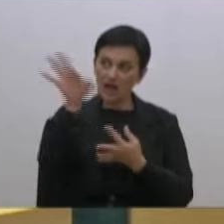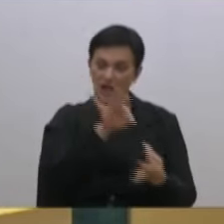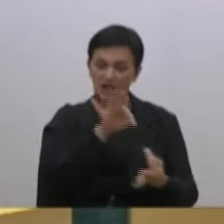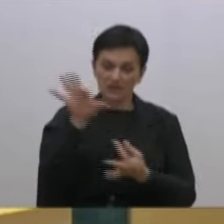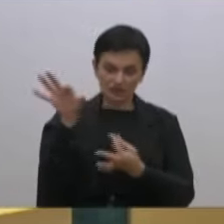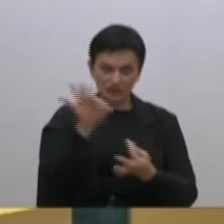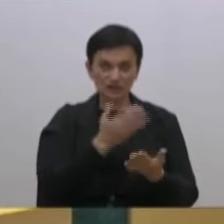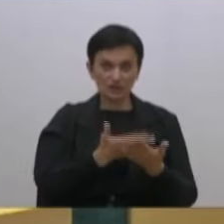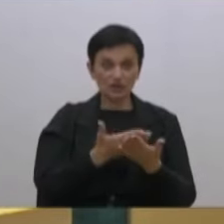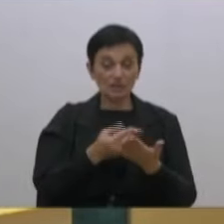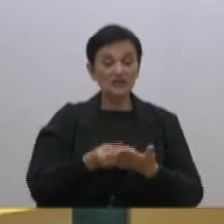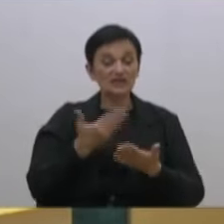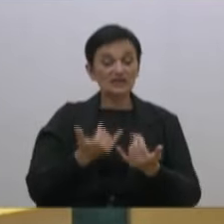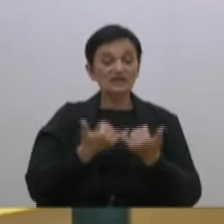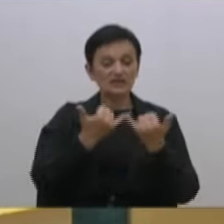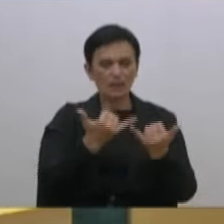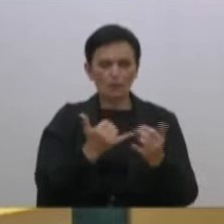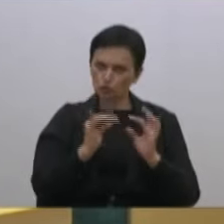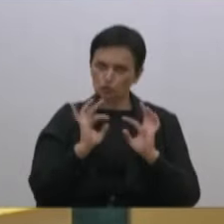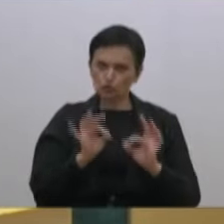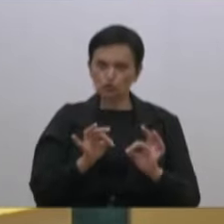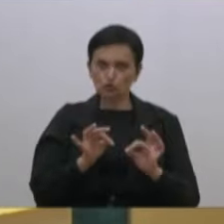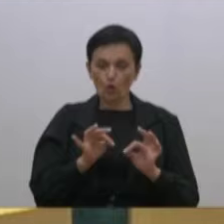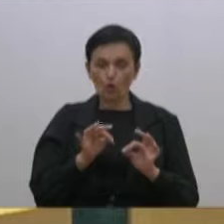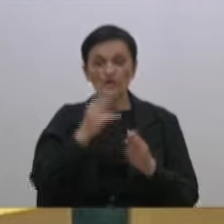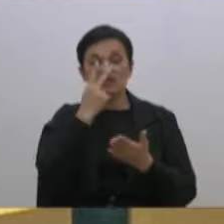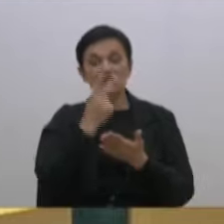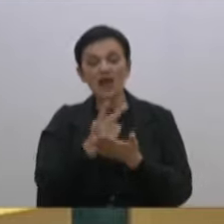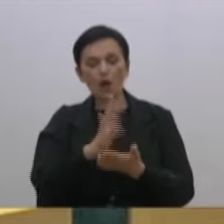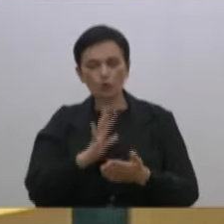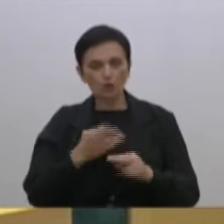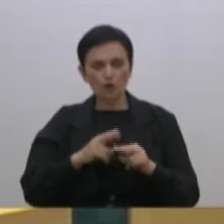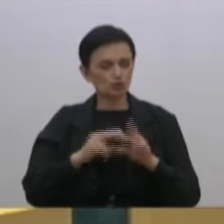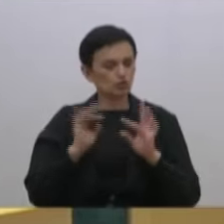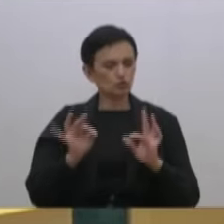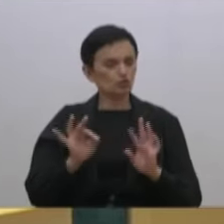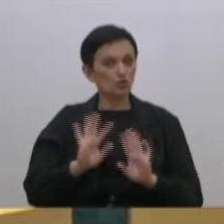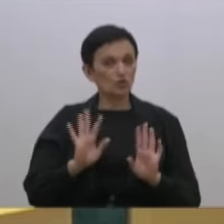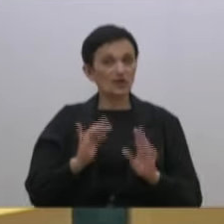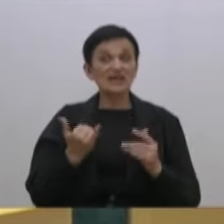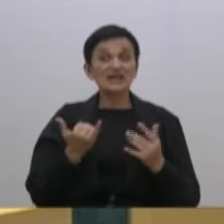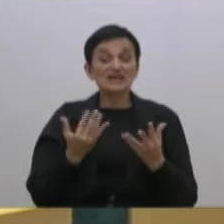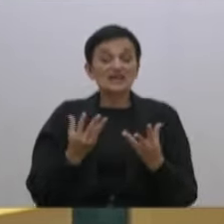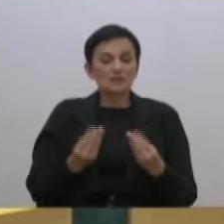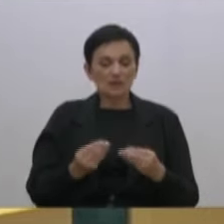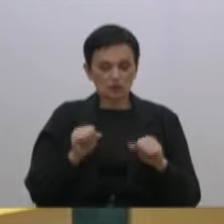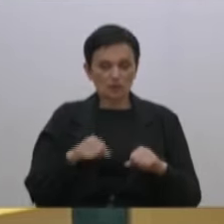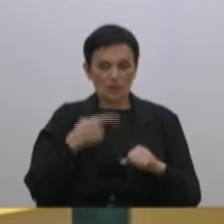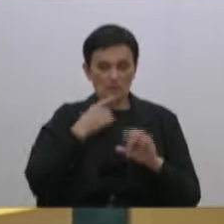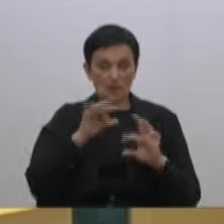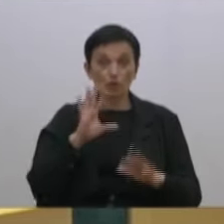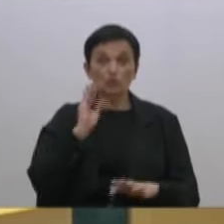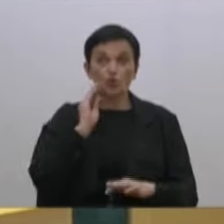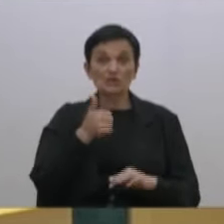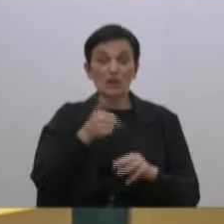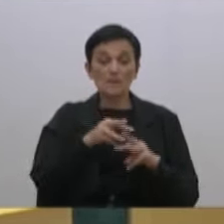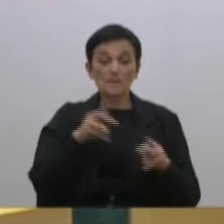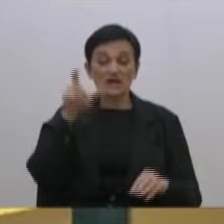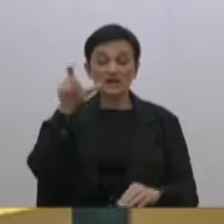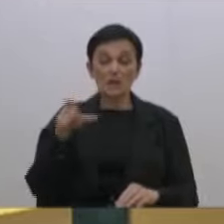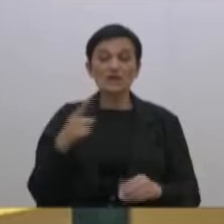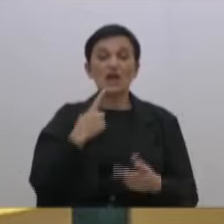ამისი დაფასებაც სწორია და დაუნახაობაც არ არის სწორი. ყველაზე რბილად რაც კი შეიძლება დღეს მეთქვა. და როდესაც პრემიერ-მინისტრი